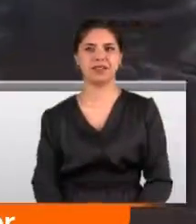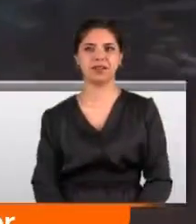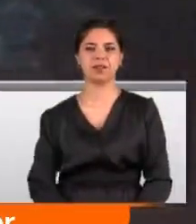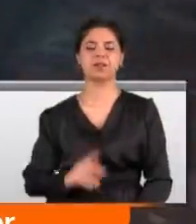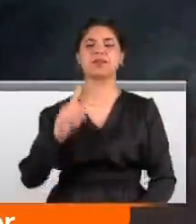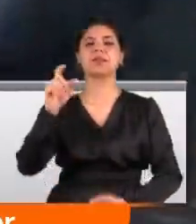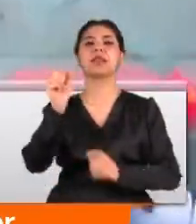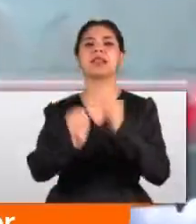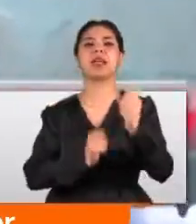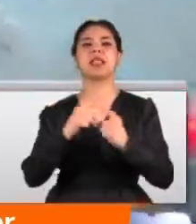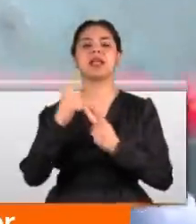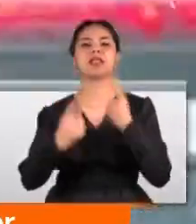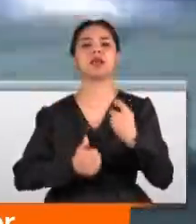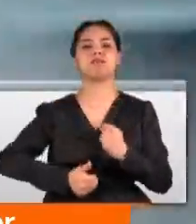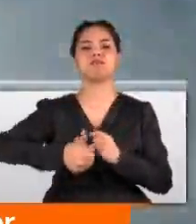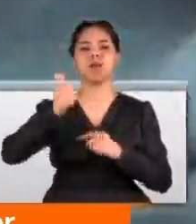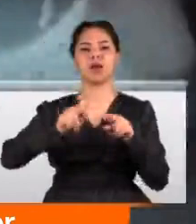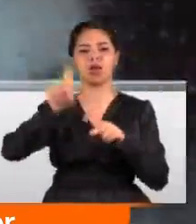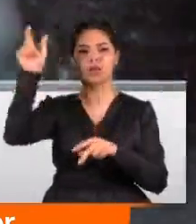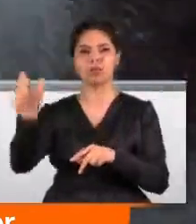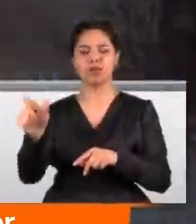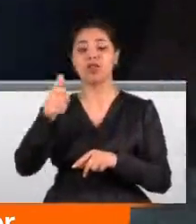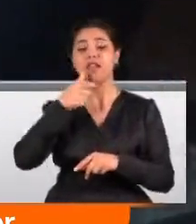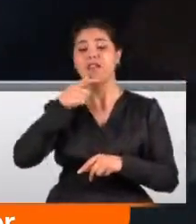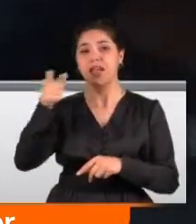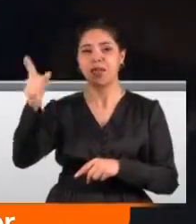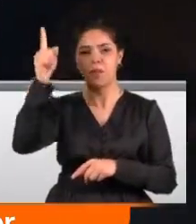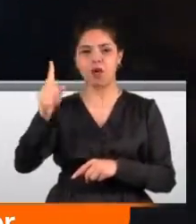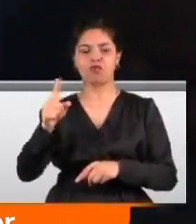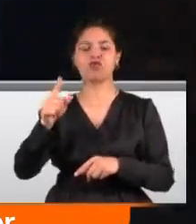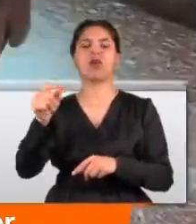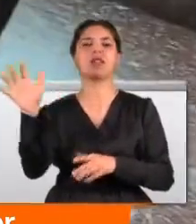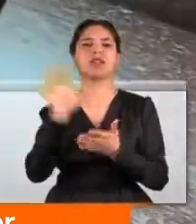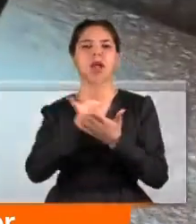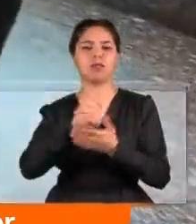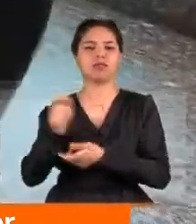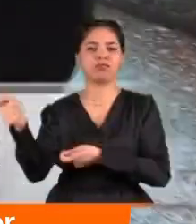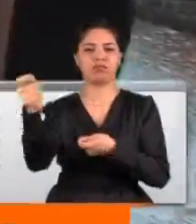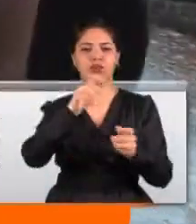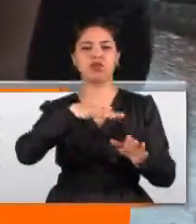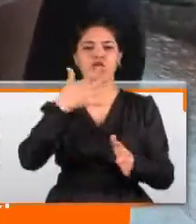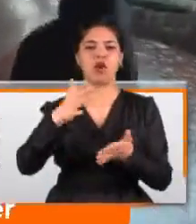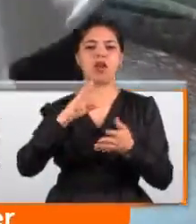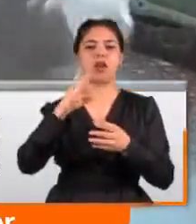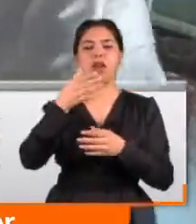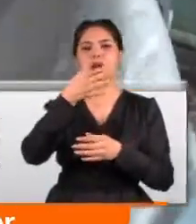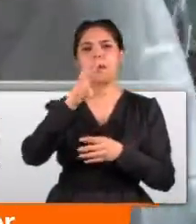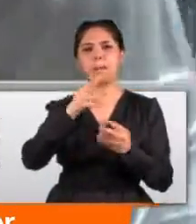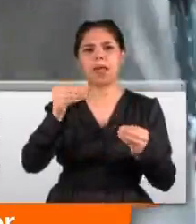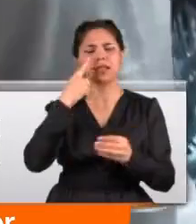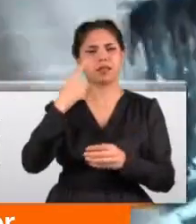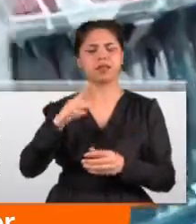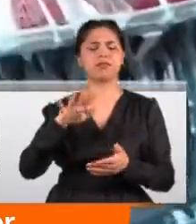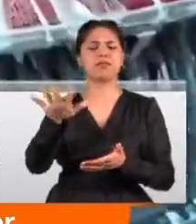Sanayi ve Teknoloji Bakanı Mustafa Varank önce güzelce köpükledi togu, sonra aldı eline süngeri, itinayla